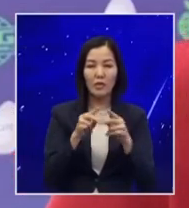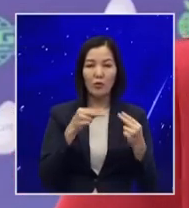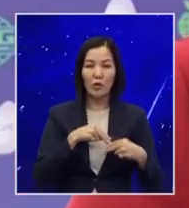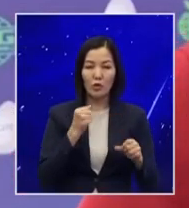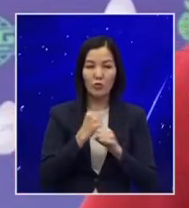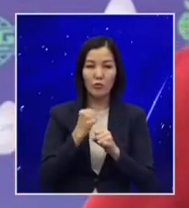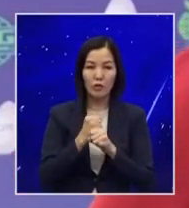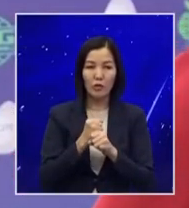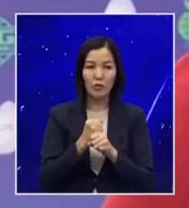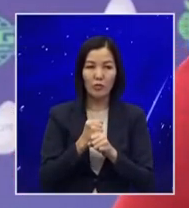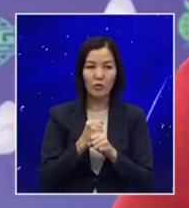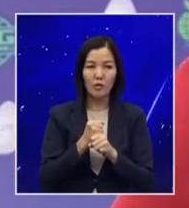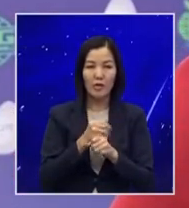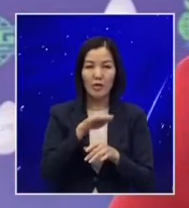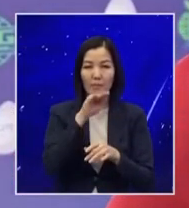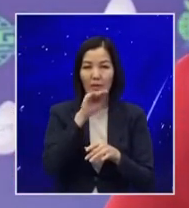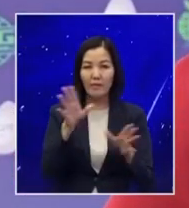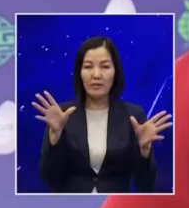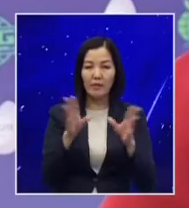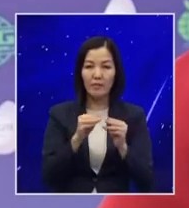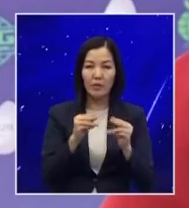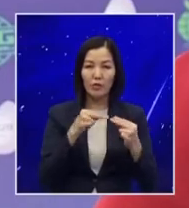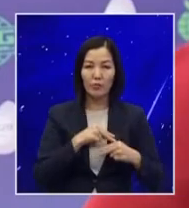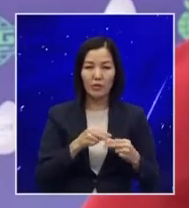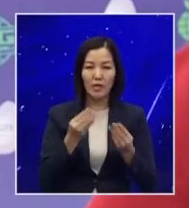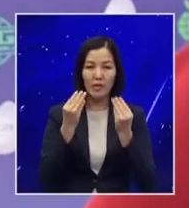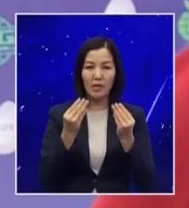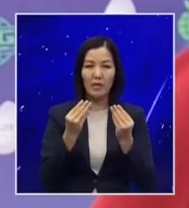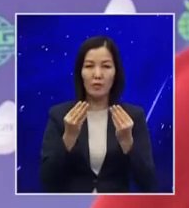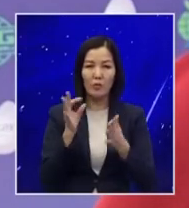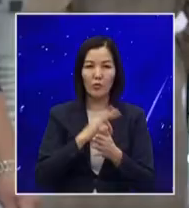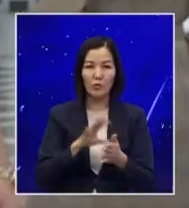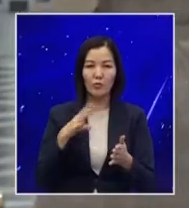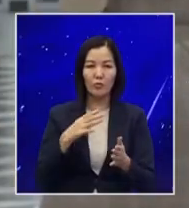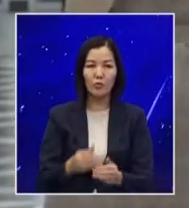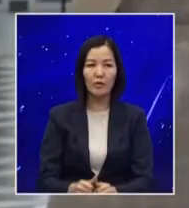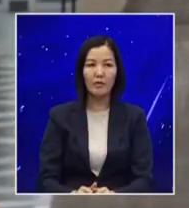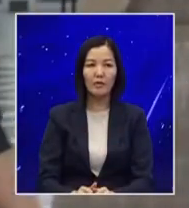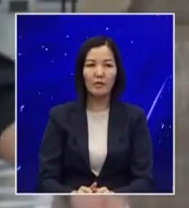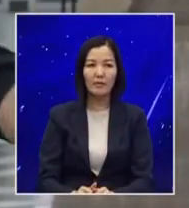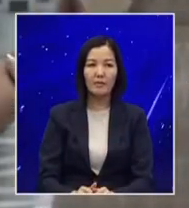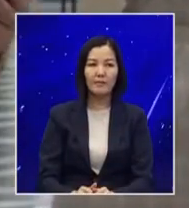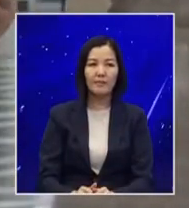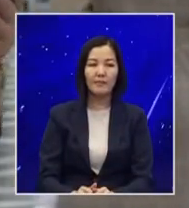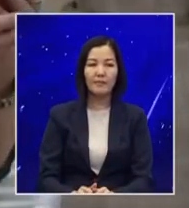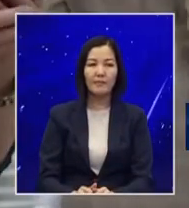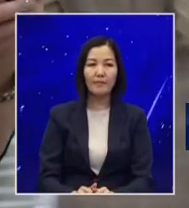үшін ғалымдар бізбен жұмыс жасап, кереметтей үлес қосып отыр. Өнімдерді шығарған